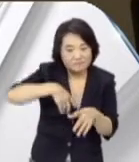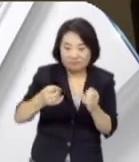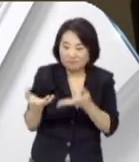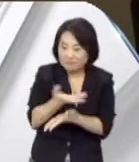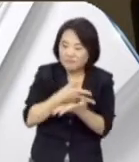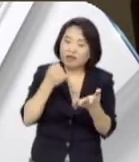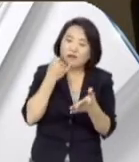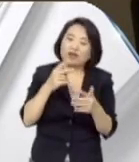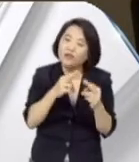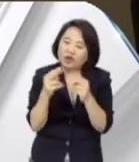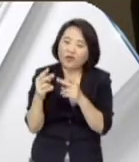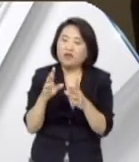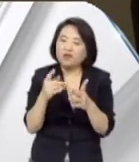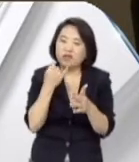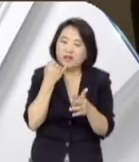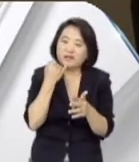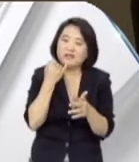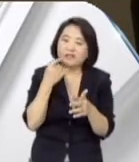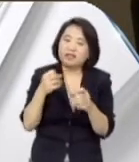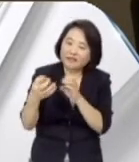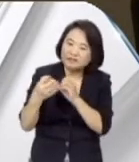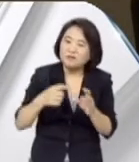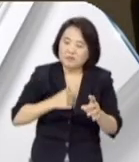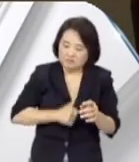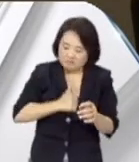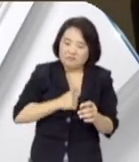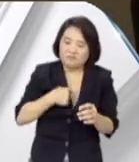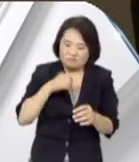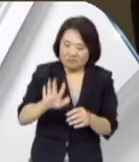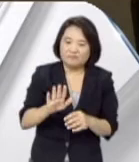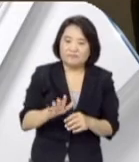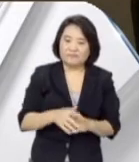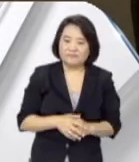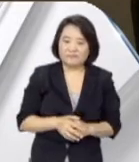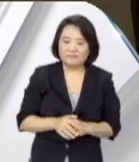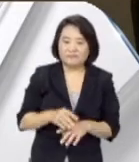的诚意跟弹性那我也希望